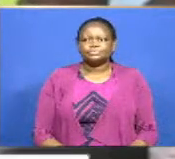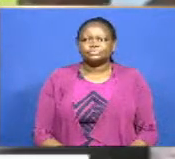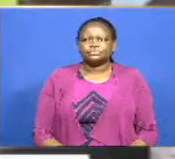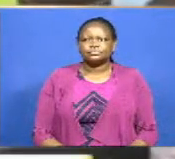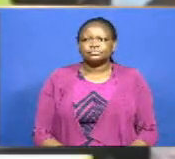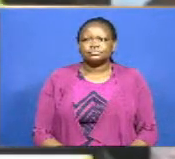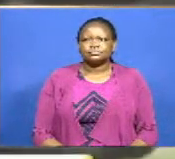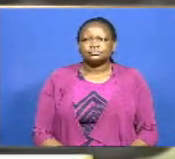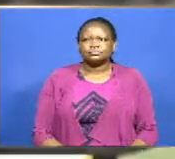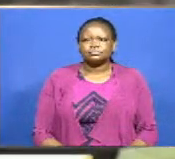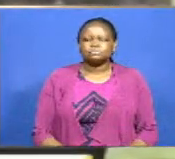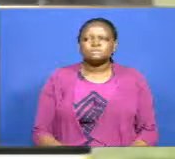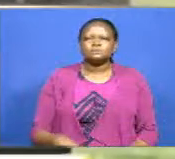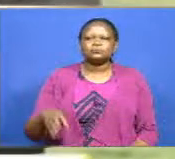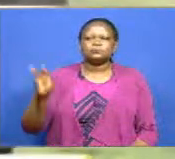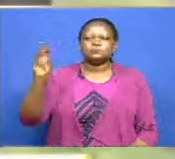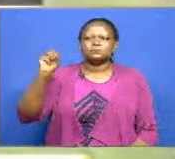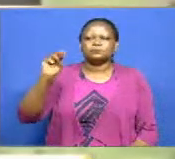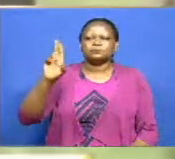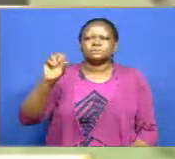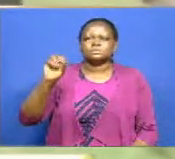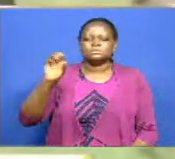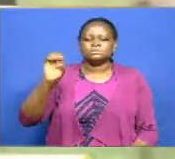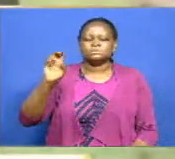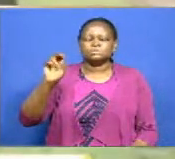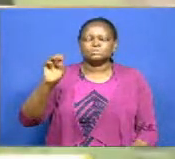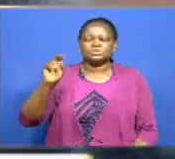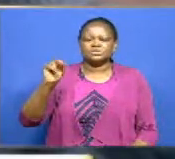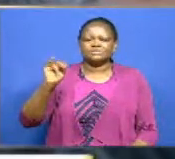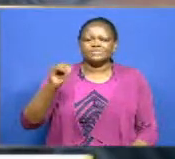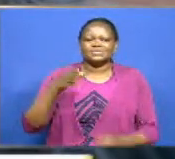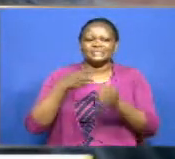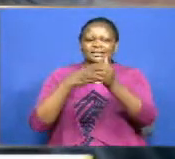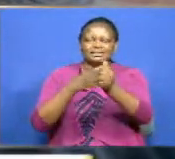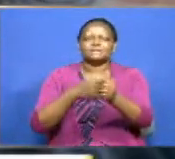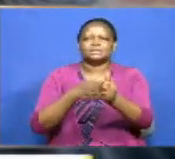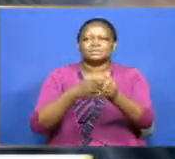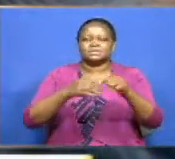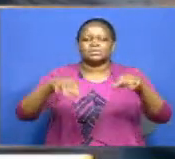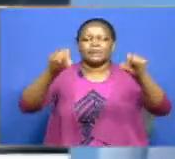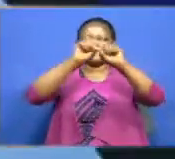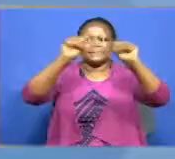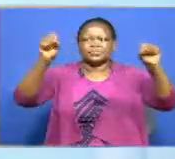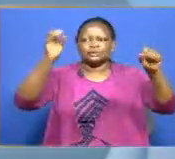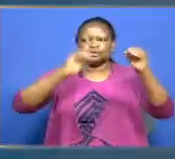Yoweri Museveni yuko kifua mbele kwenye matokeo ya muda ya uchaguzi ya urais nchini Uganda.